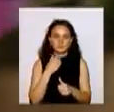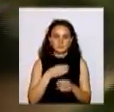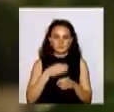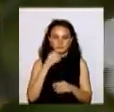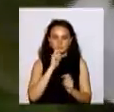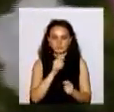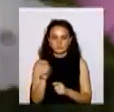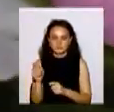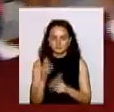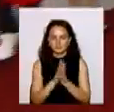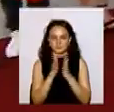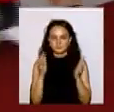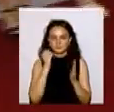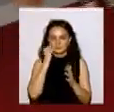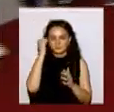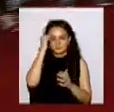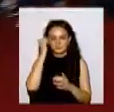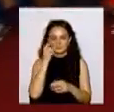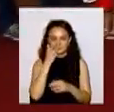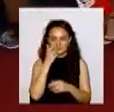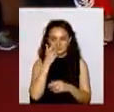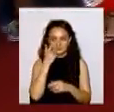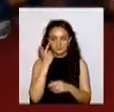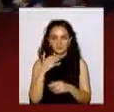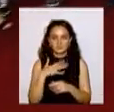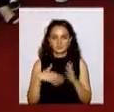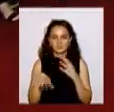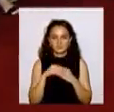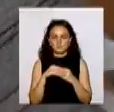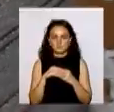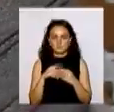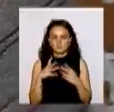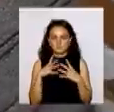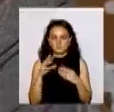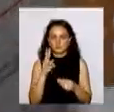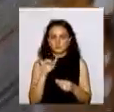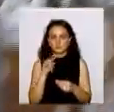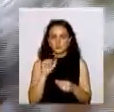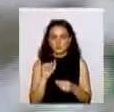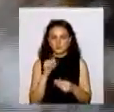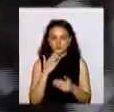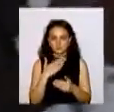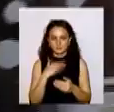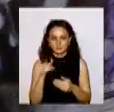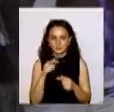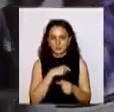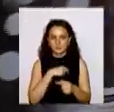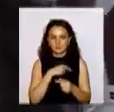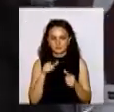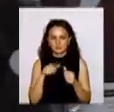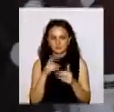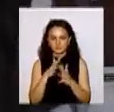სახელობითი ღვინოებით. ჩვენი მუდმივი პარტნიორია კულა და უღრმესი მადლობა ამ კომპანიას, იმიტომ რომ გვიცხადებენ დობას.